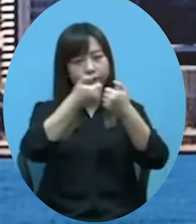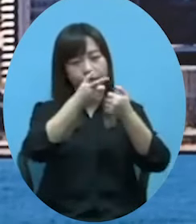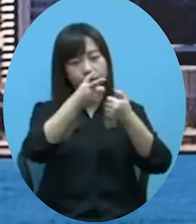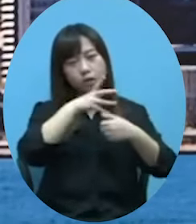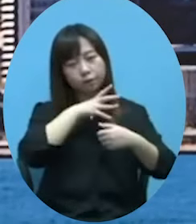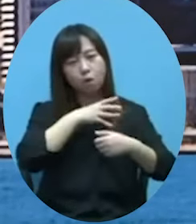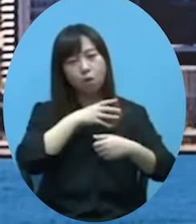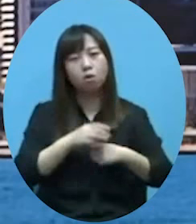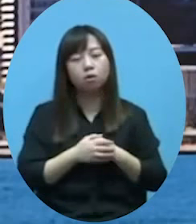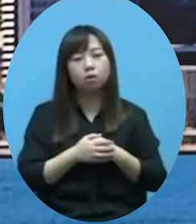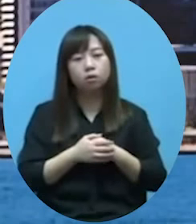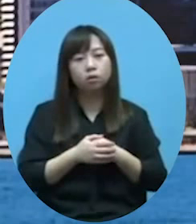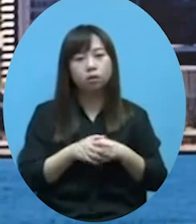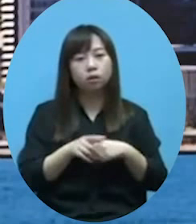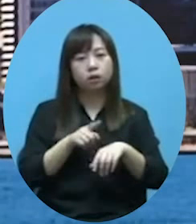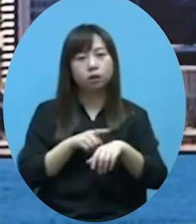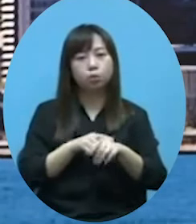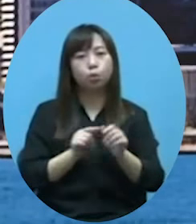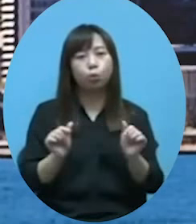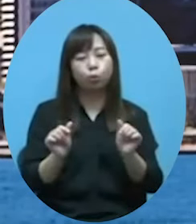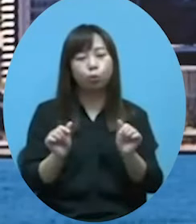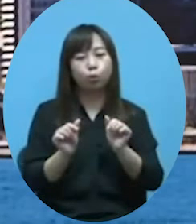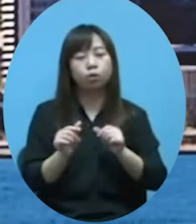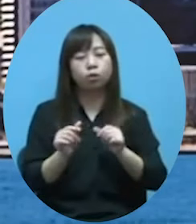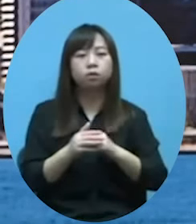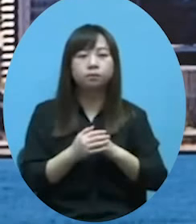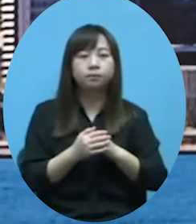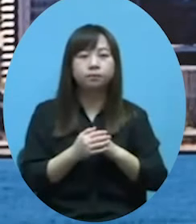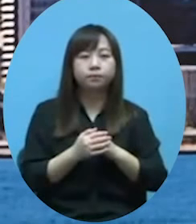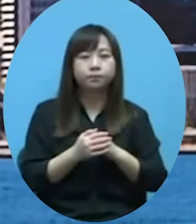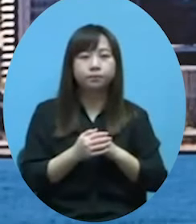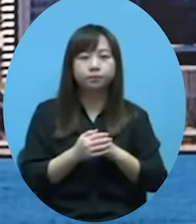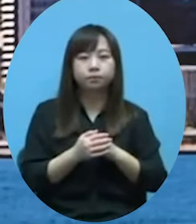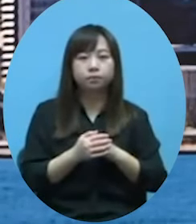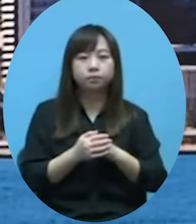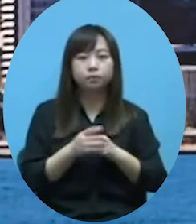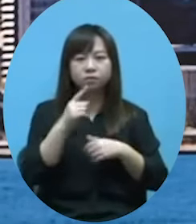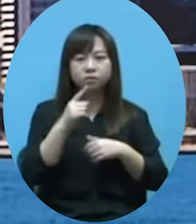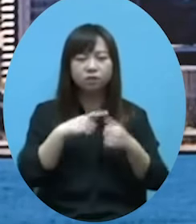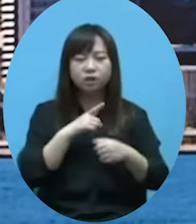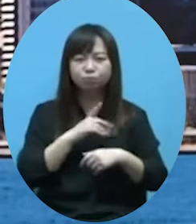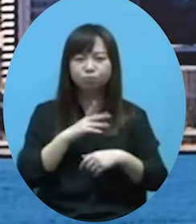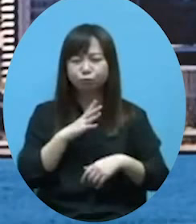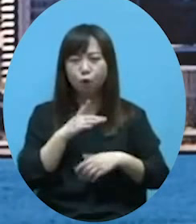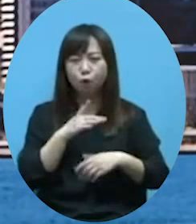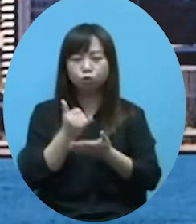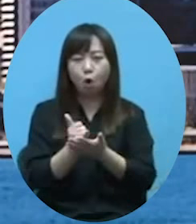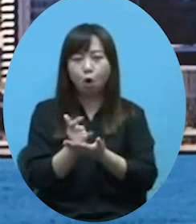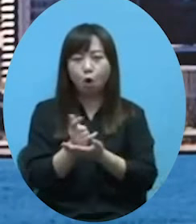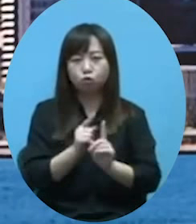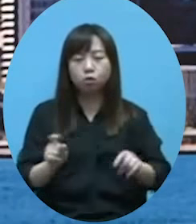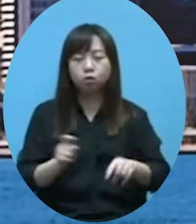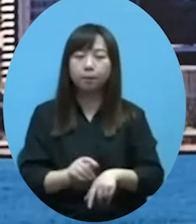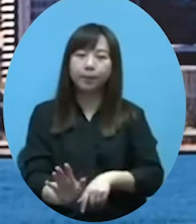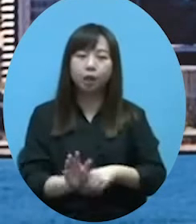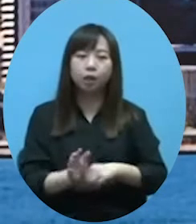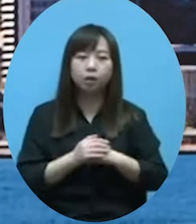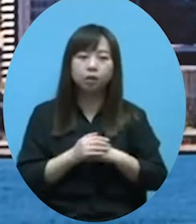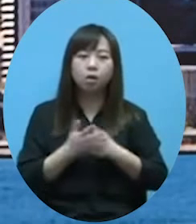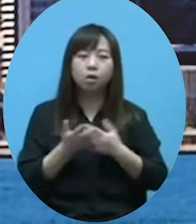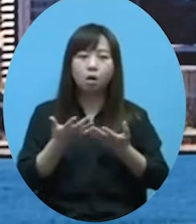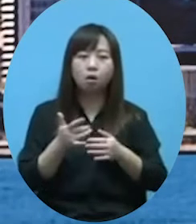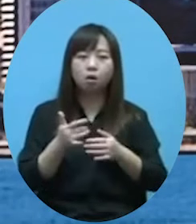情況因為他時間比較短還有他們因為當時都有一些不舒服不是坐了很久那可能就是起